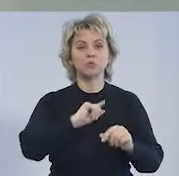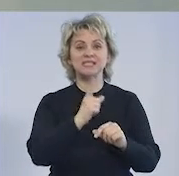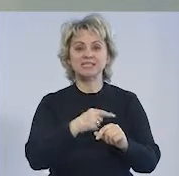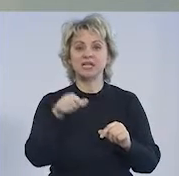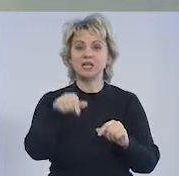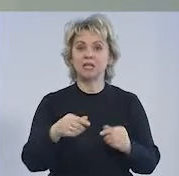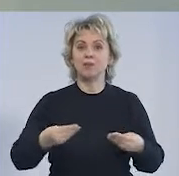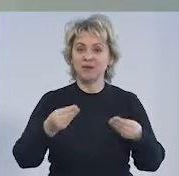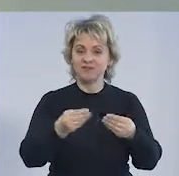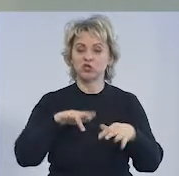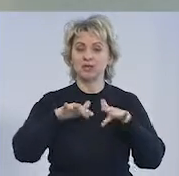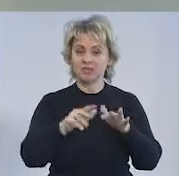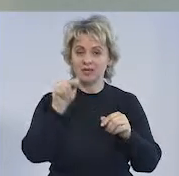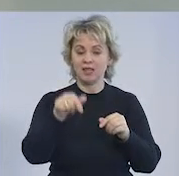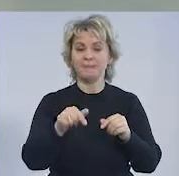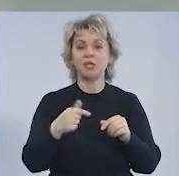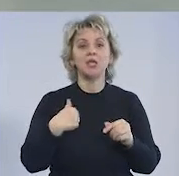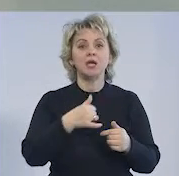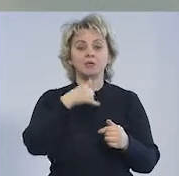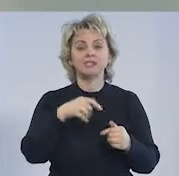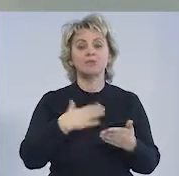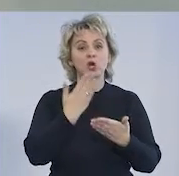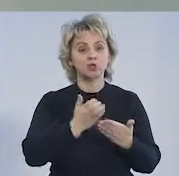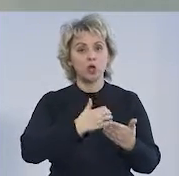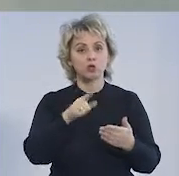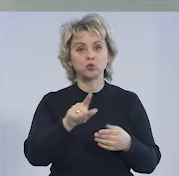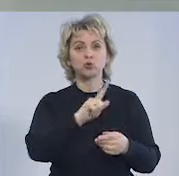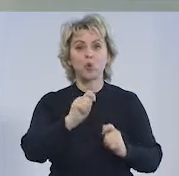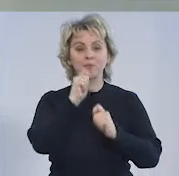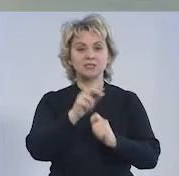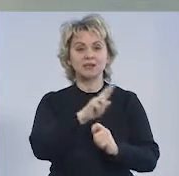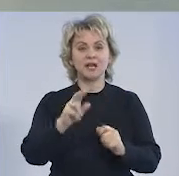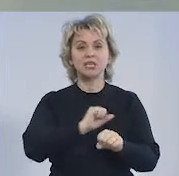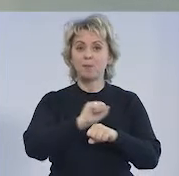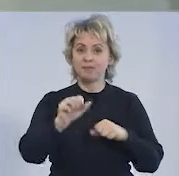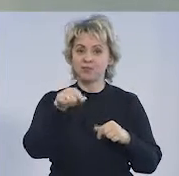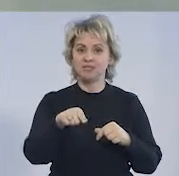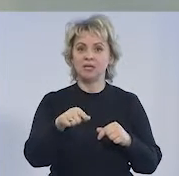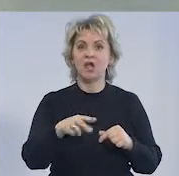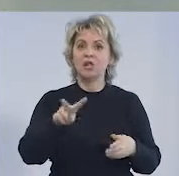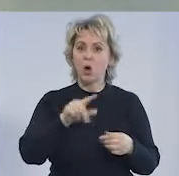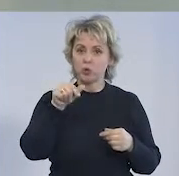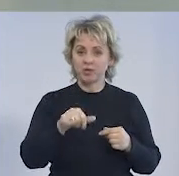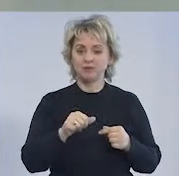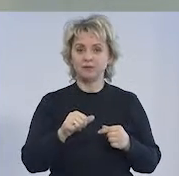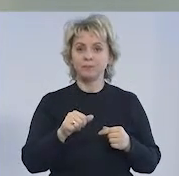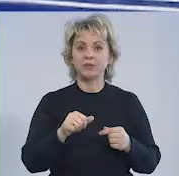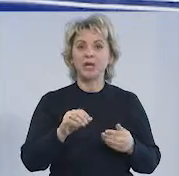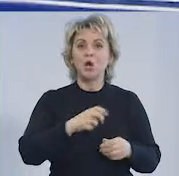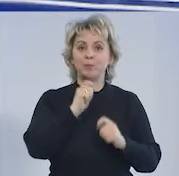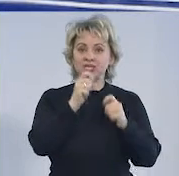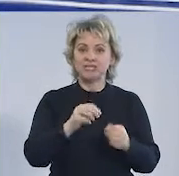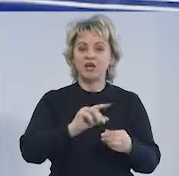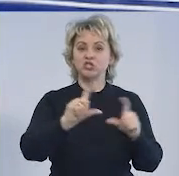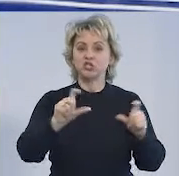сильный инструмент продвижения для нас. И не могу не спросить, какие же призы ждут победителей, лауреатов? Призовой